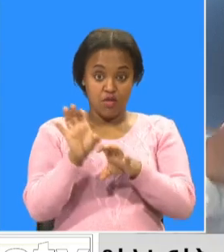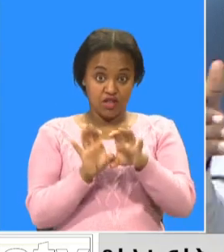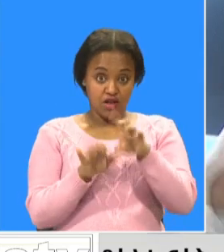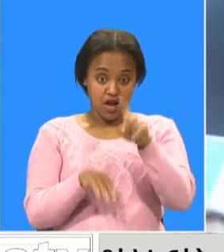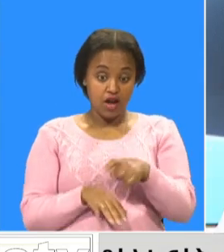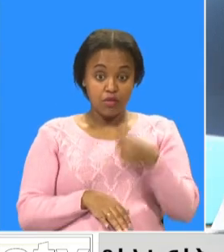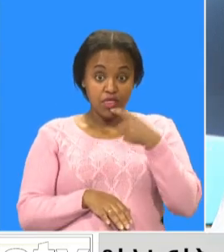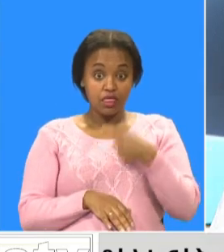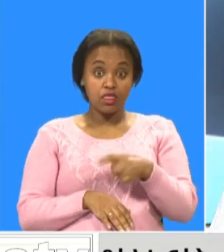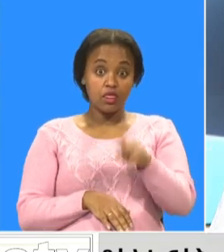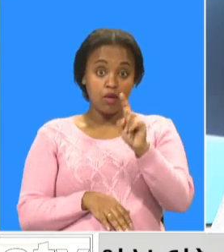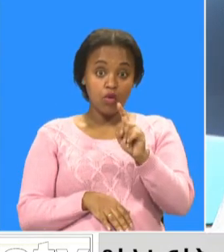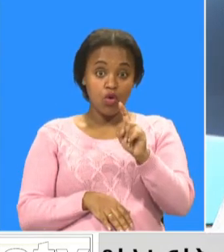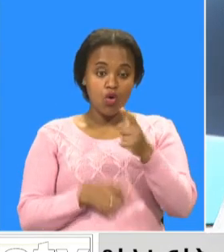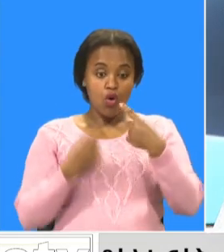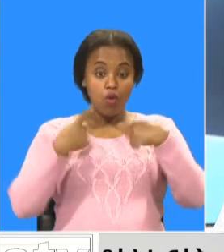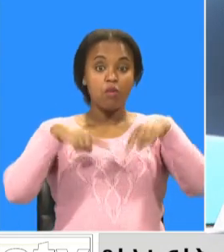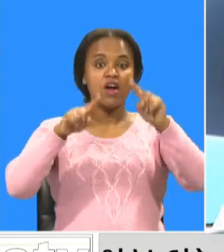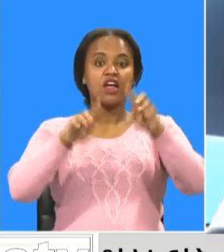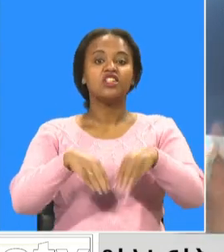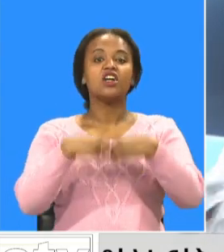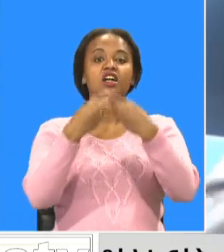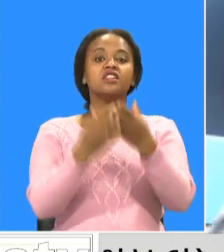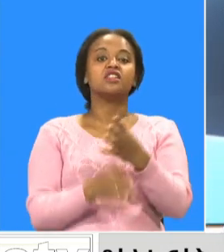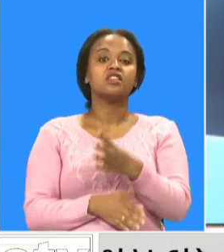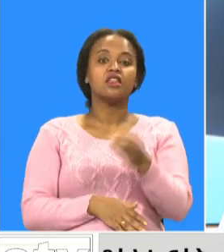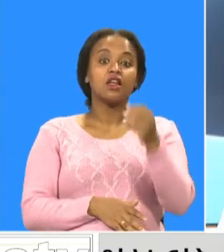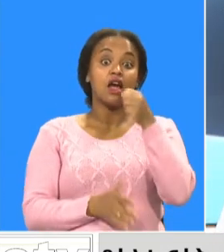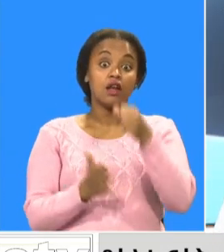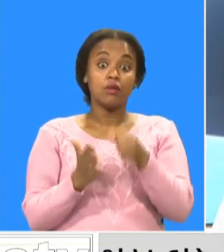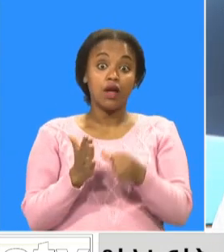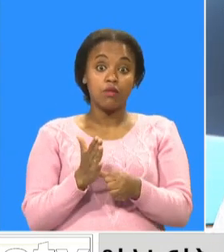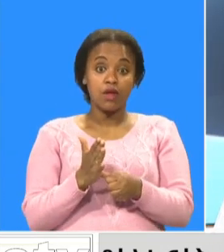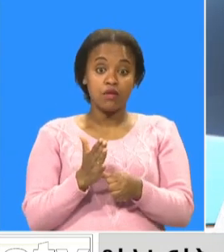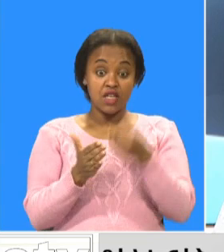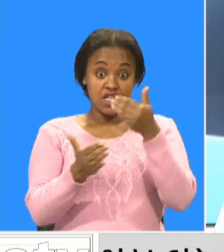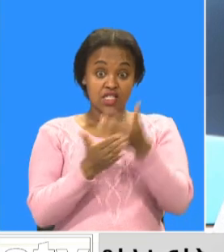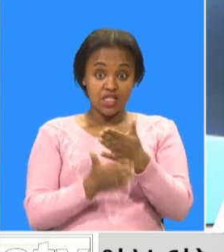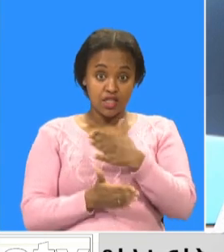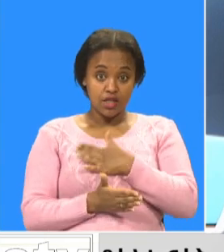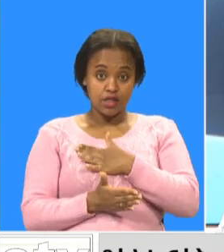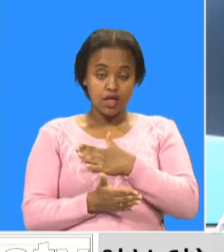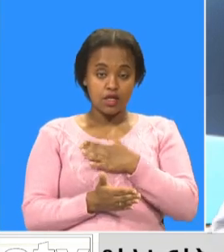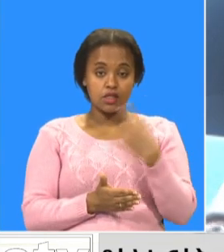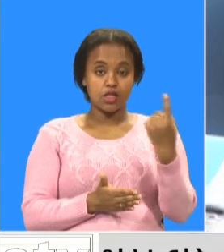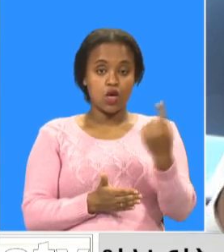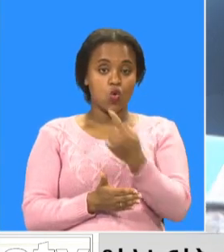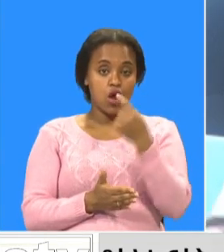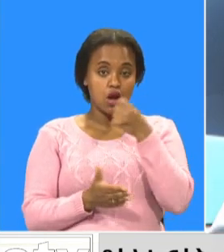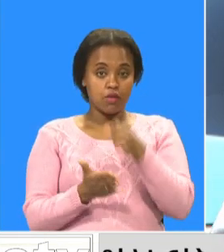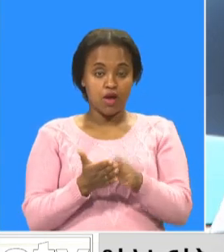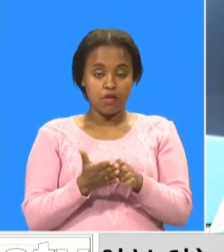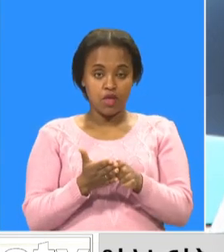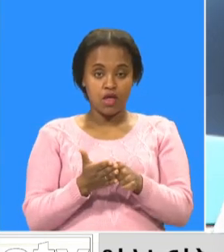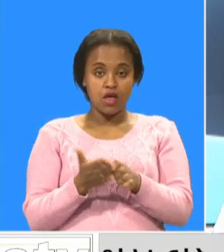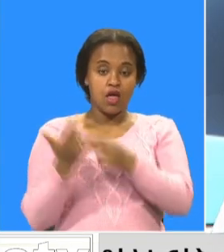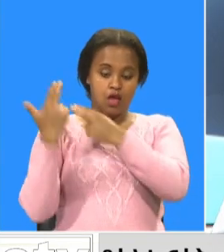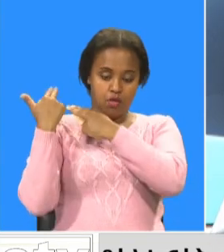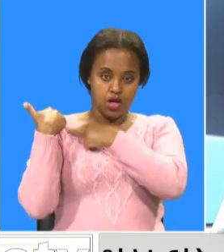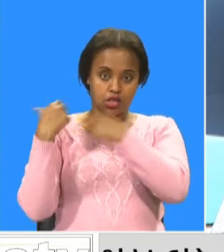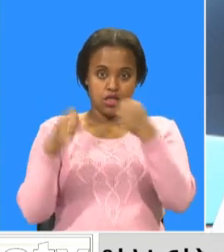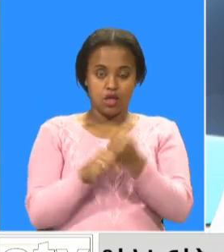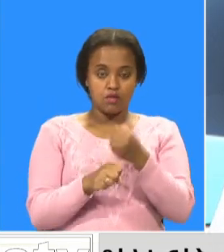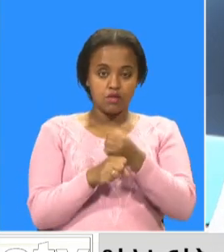ተብሎ መግለጫ ስሰጥ እና ደብዳቤም ስደርሰን ሰርኩላል ደብዳቤም፣ ምክንያቱም የባለስልጣን መስሪያ